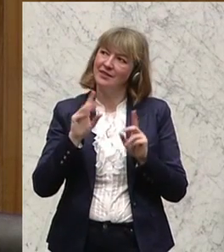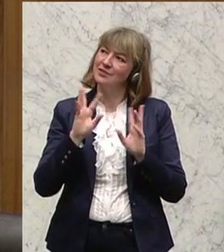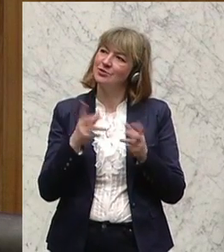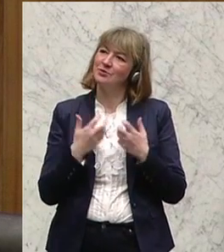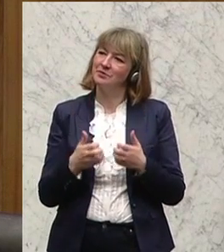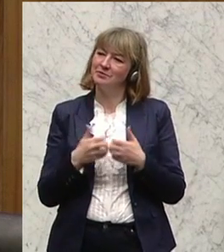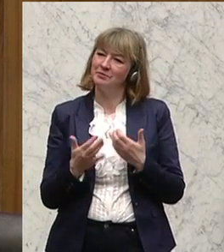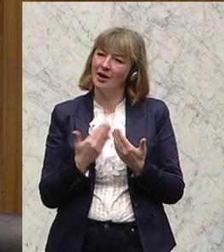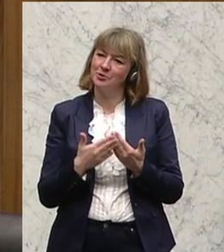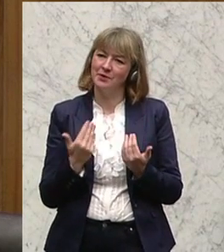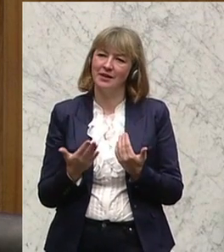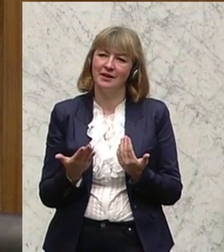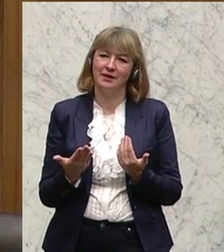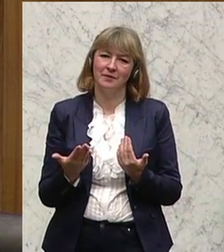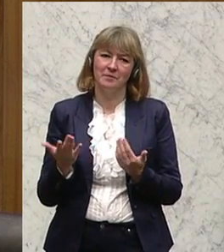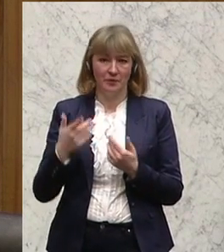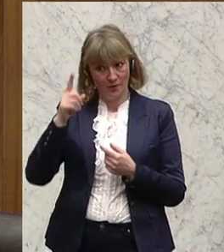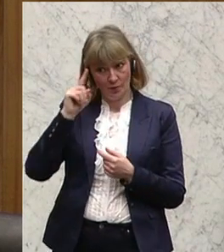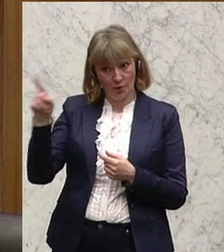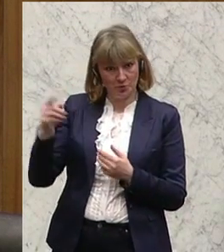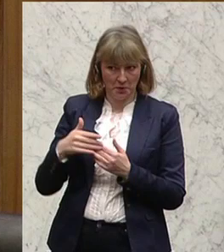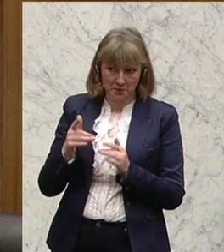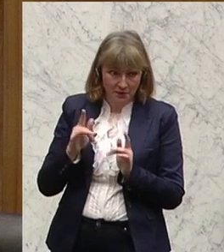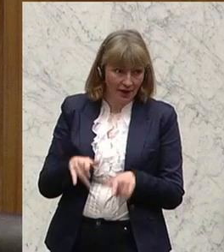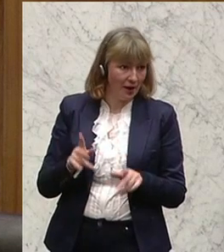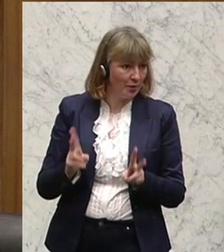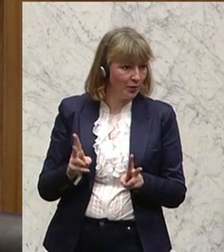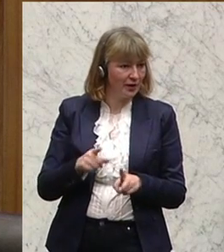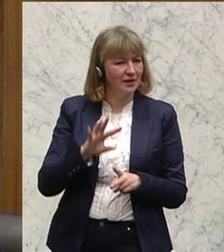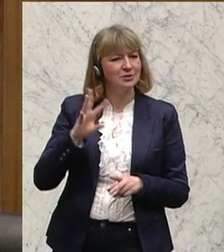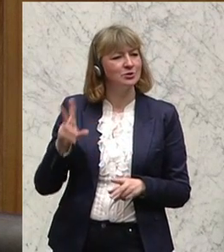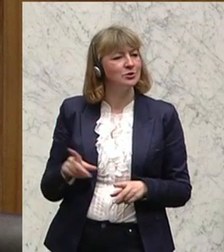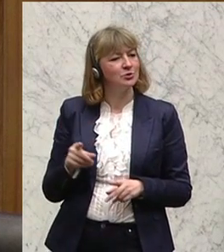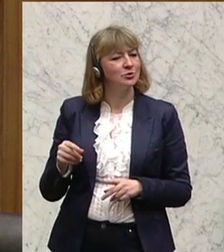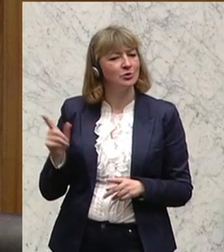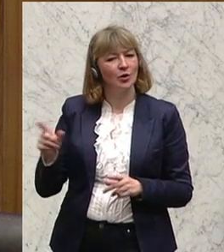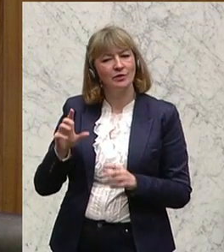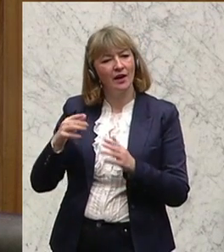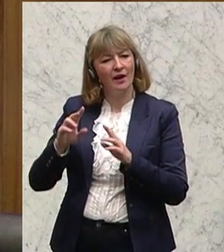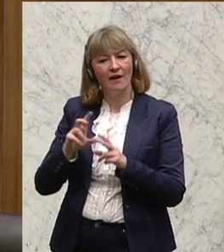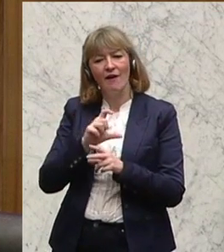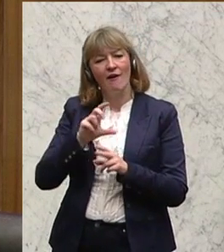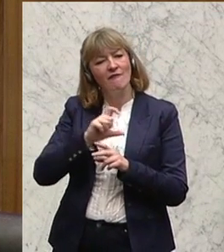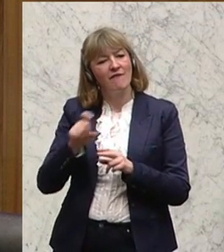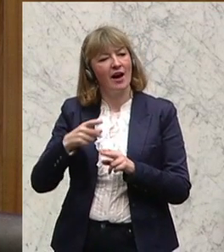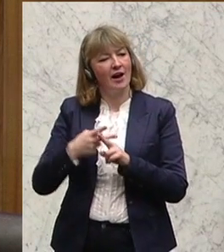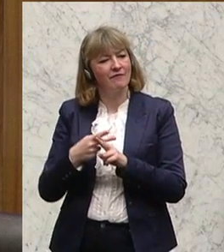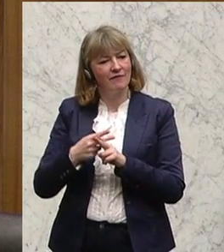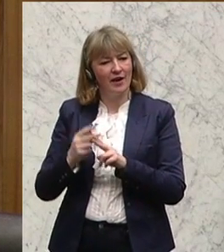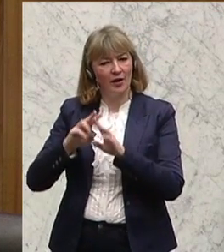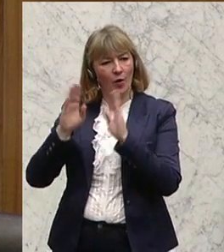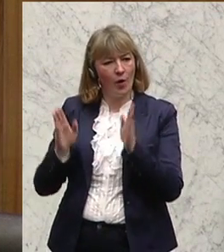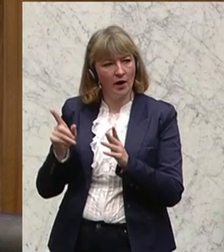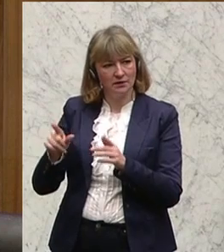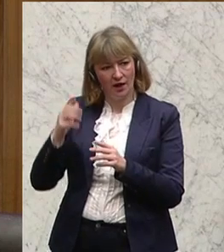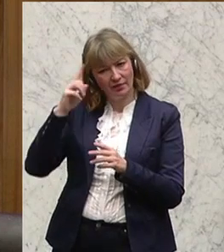gerade einfällt, wenn Sie etwa in Deutschland Gelegenheit haben, diese wunderschönen Fachwerkhäuser, hoffentlich alle unter Denkmalschutz zu